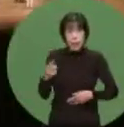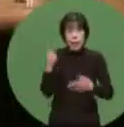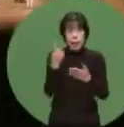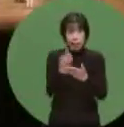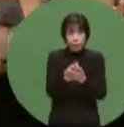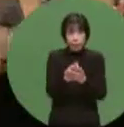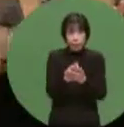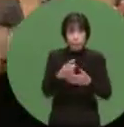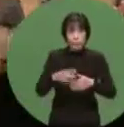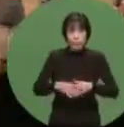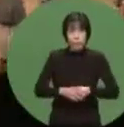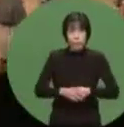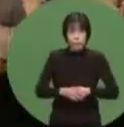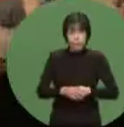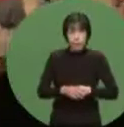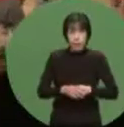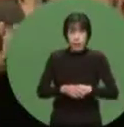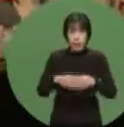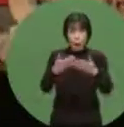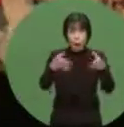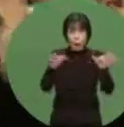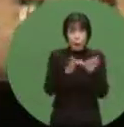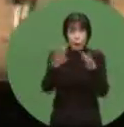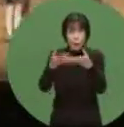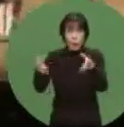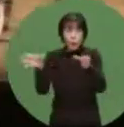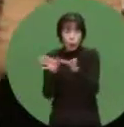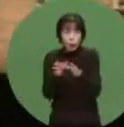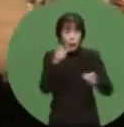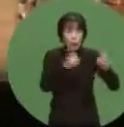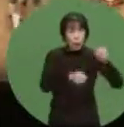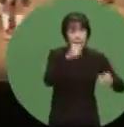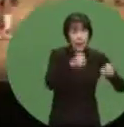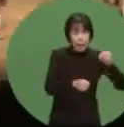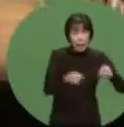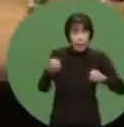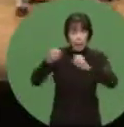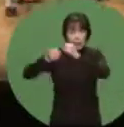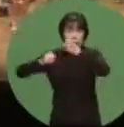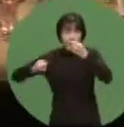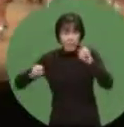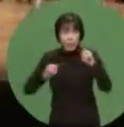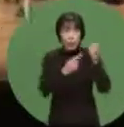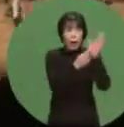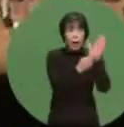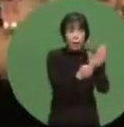火演技として、鼓笛台での演奏、踊りが披露されました。